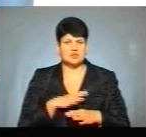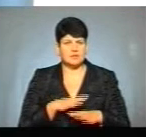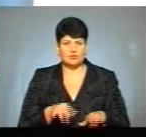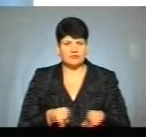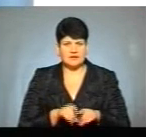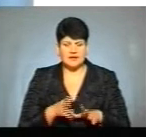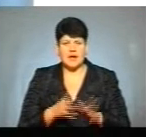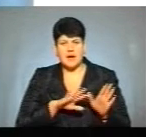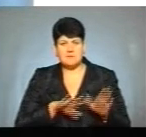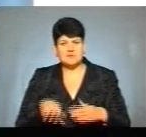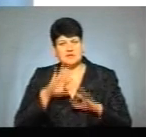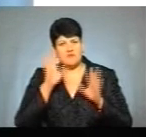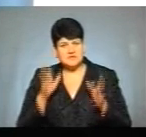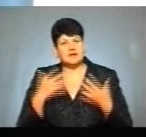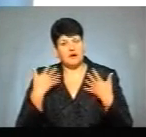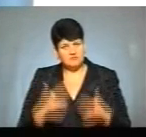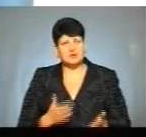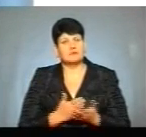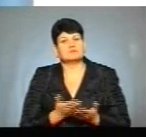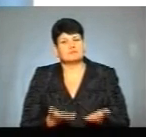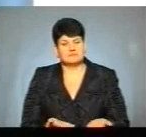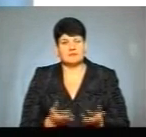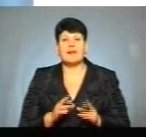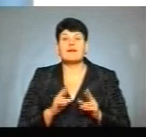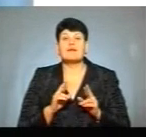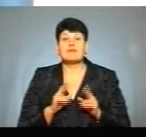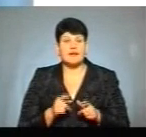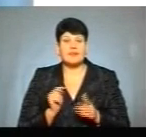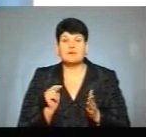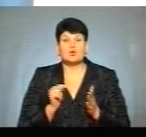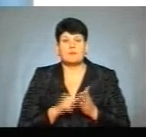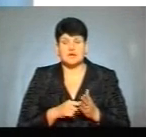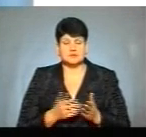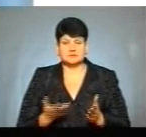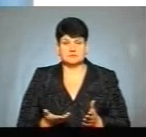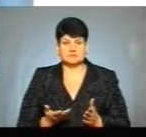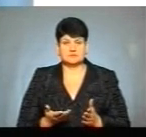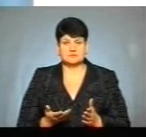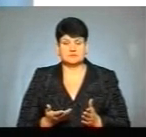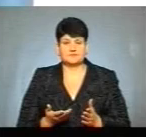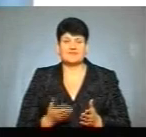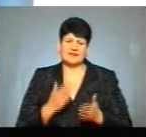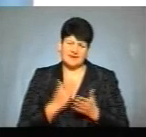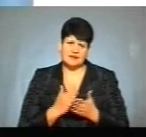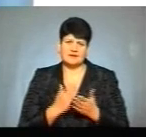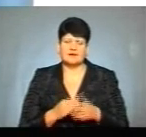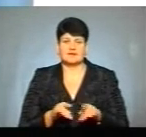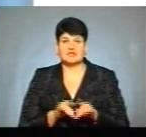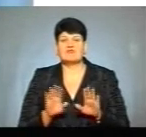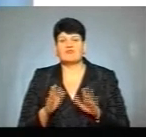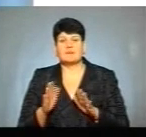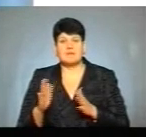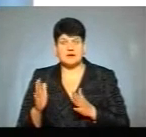до весілля, а після весілля вже маємо наслідки. Як не потрапити до кривдника? Ну, є такі випадки,